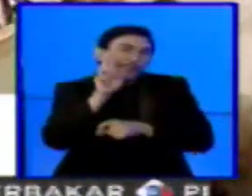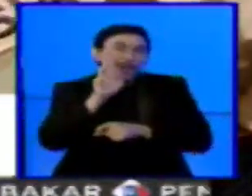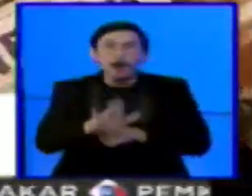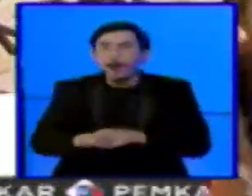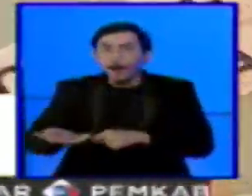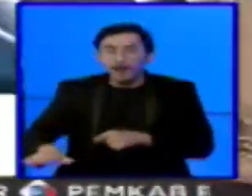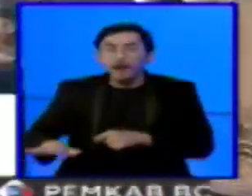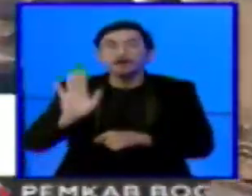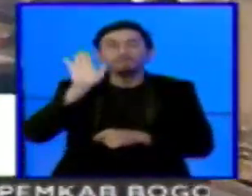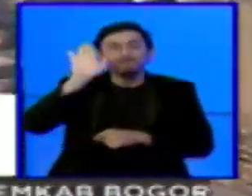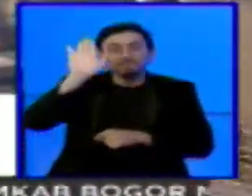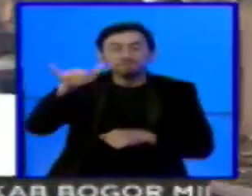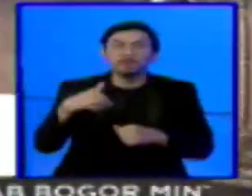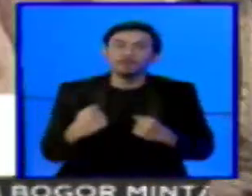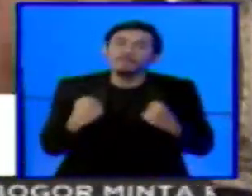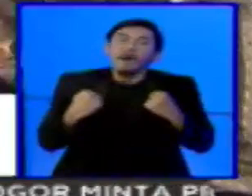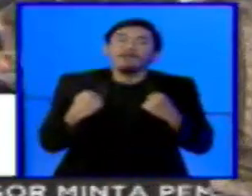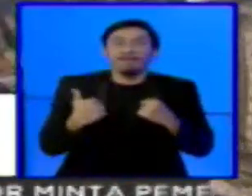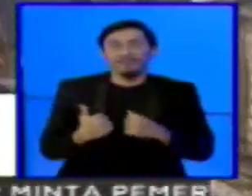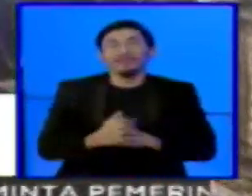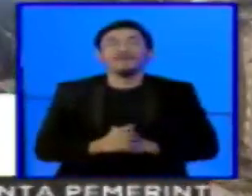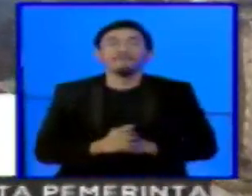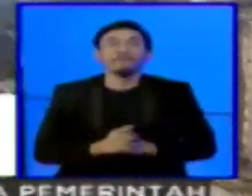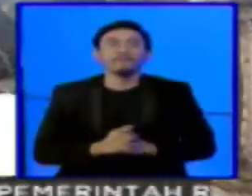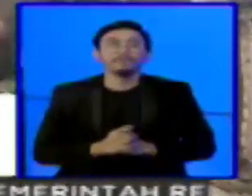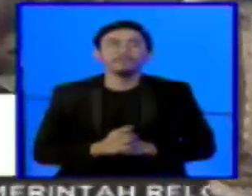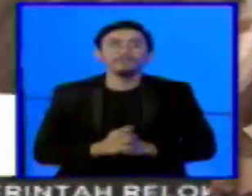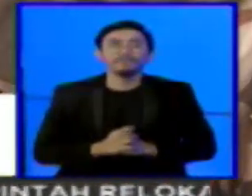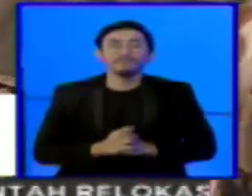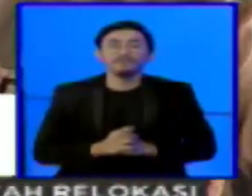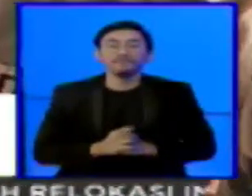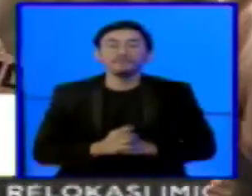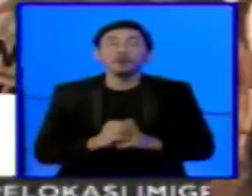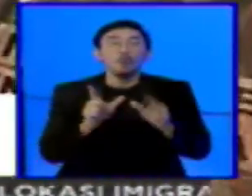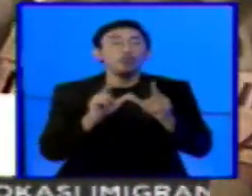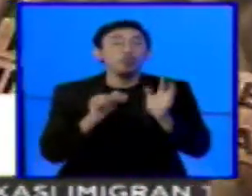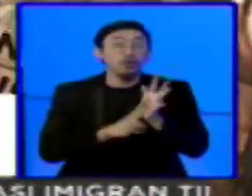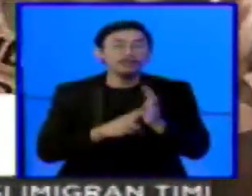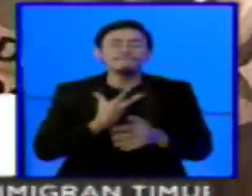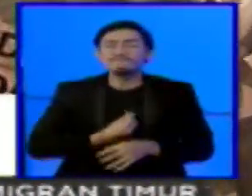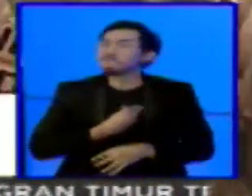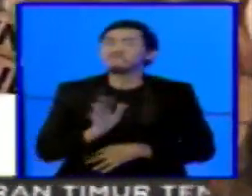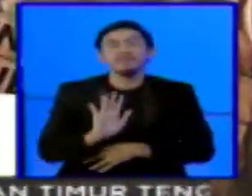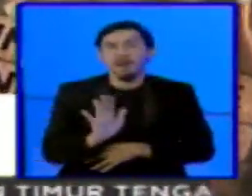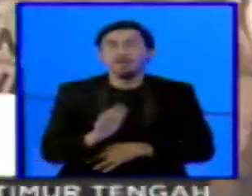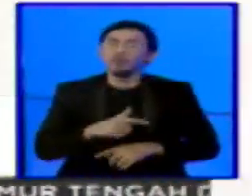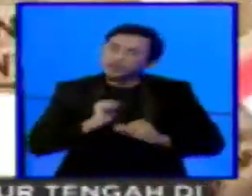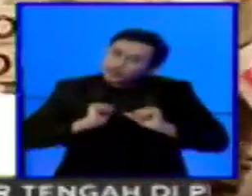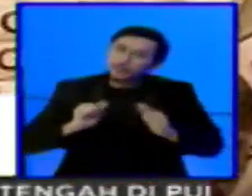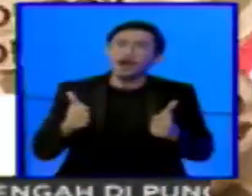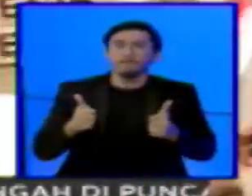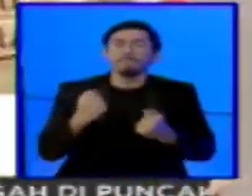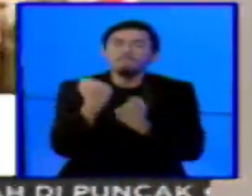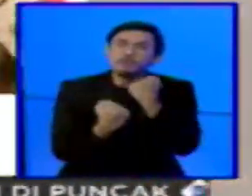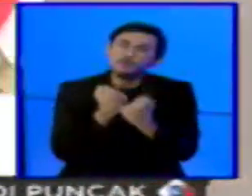ia tegar demi menjaga perdamaian dunia. Win tak mengeluh dan siap menjalankan misi.